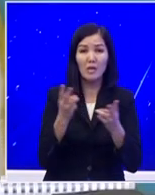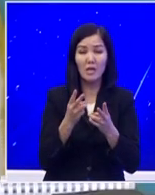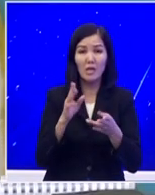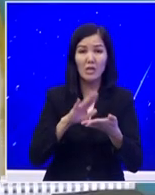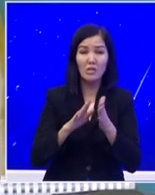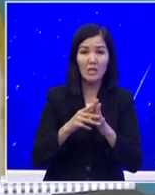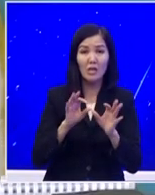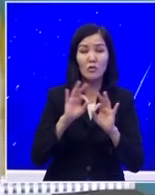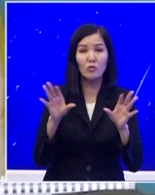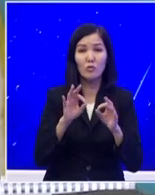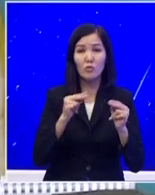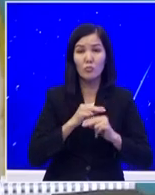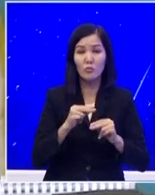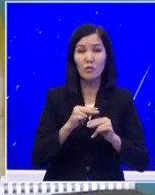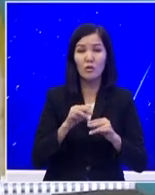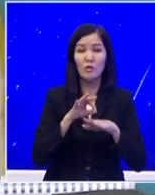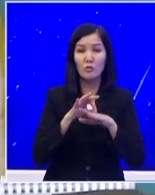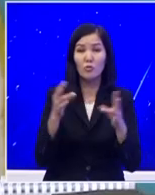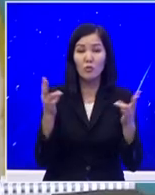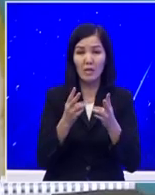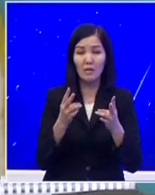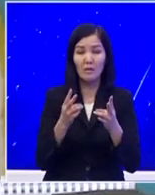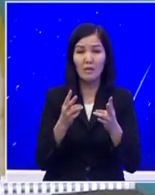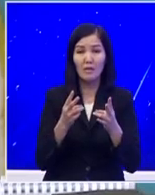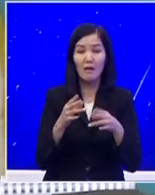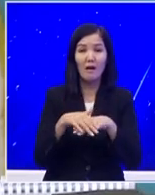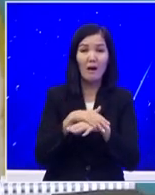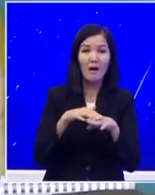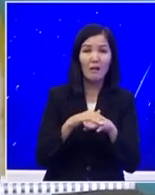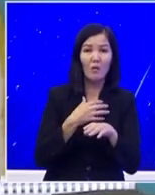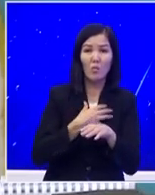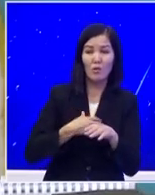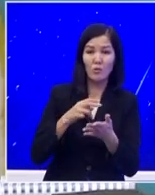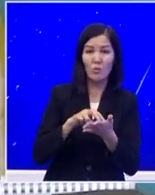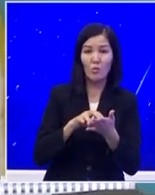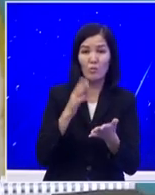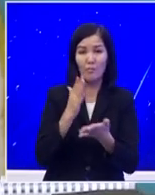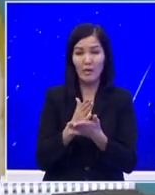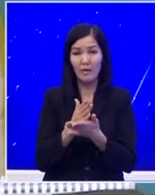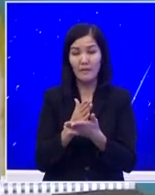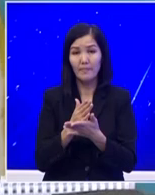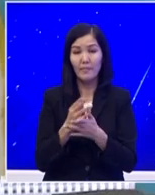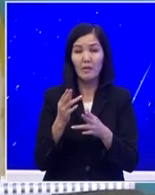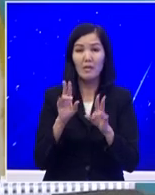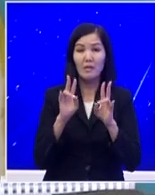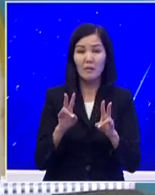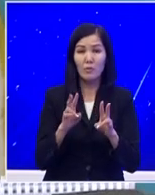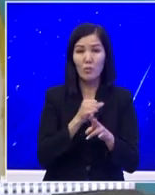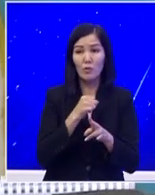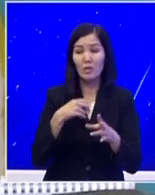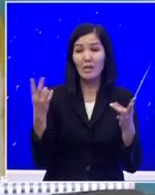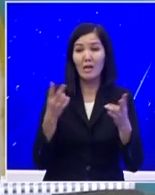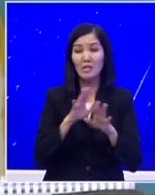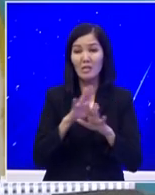ахуалды түсіндіру жұмыстары жеткіліксіз жүргізілуде. Халықты үрей мен қорқыныш билеген. Тіпті олар өздеріне қажет